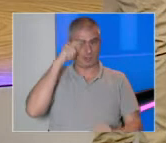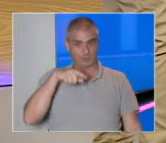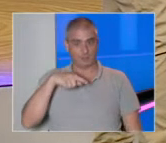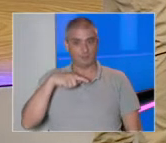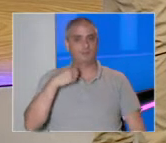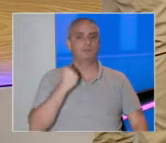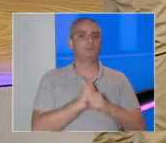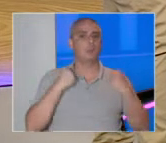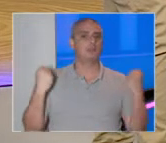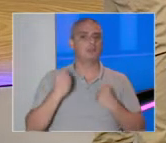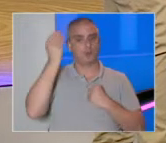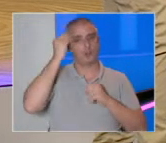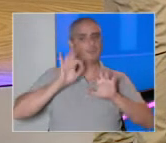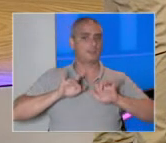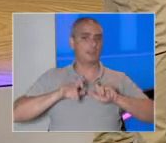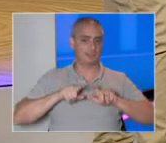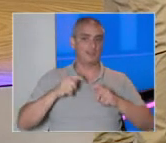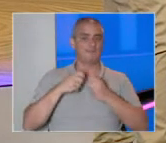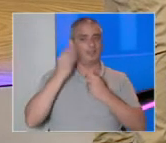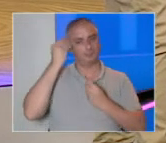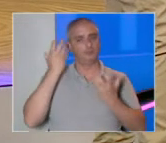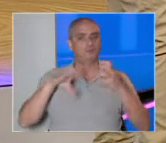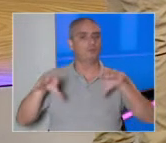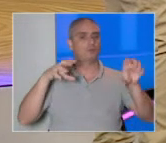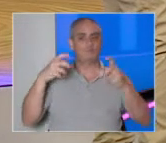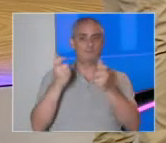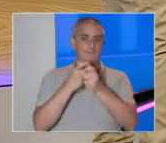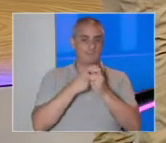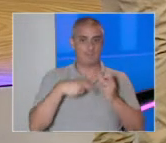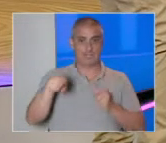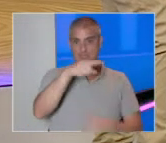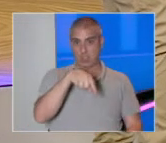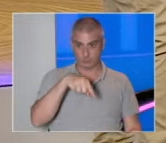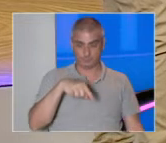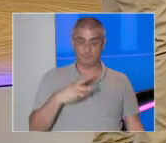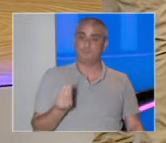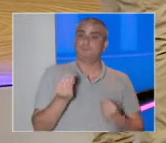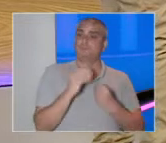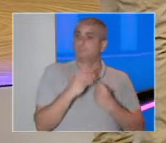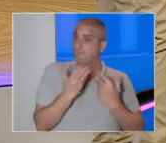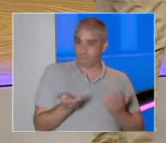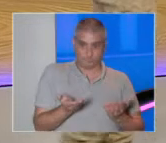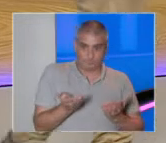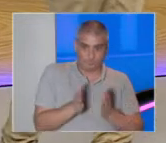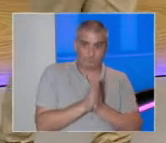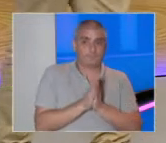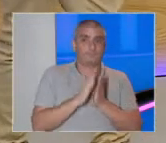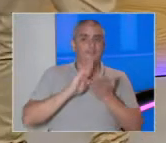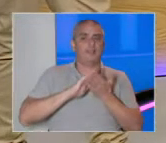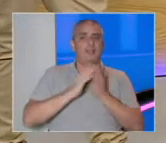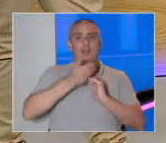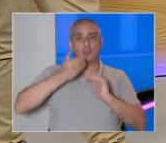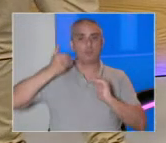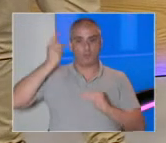החינוך, יעשה תרגול של למידה דיגיטלית ולמידה שיתופית בכיתות. עוד על הפרק, בגני